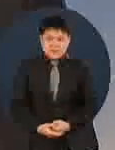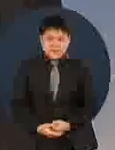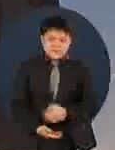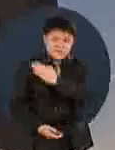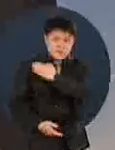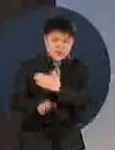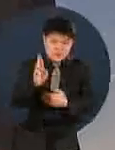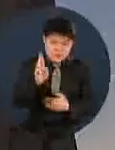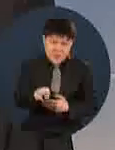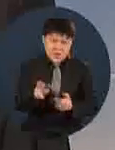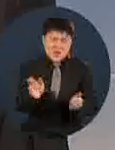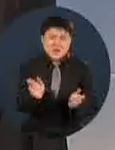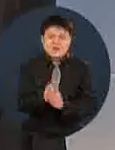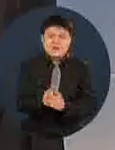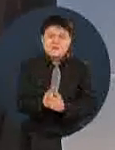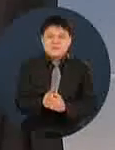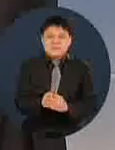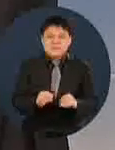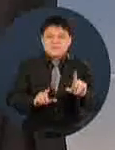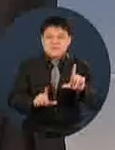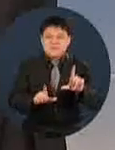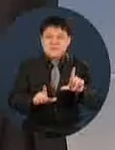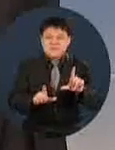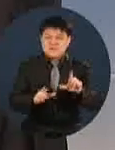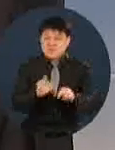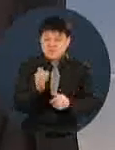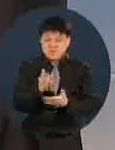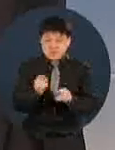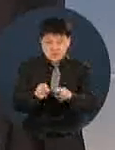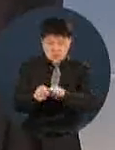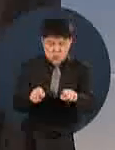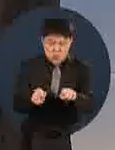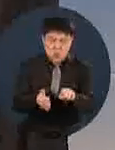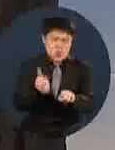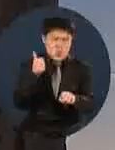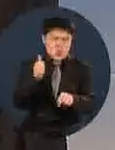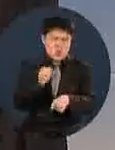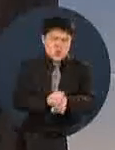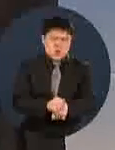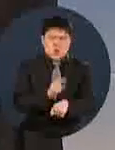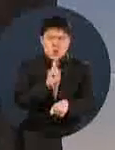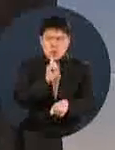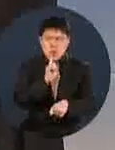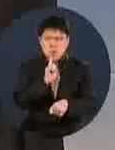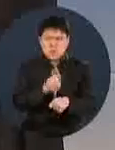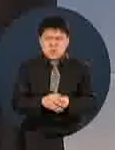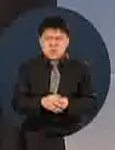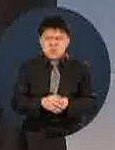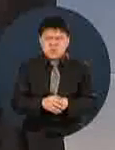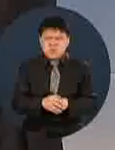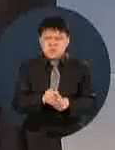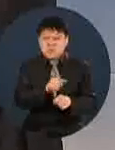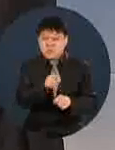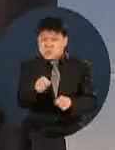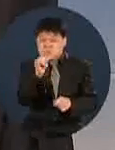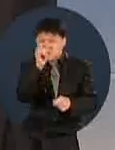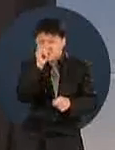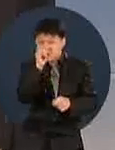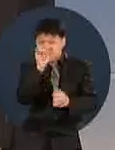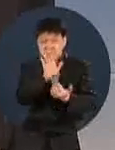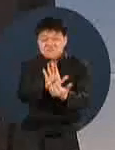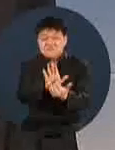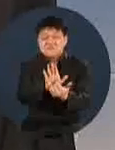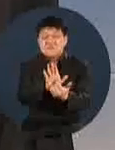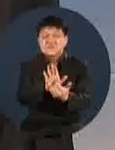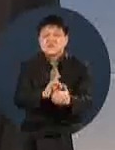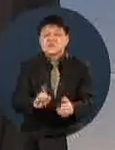어깨를 짚으니까 날이 따라 삭감하도 붙이는 게 기가 막힌 수예요. 여기 이제 뒀으면 이렇게 이어도 막는다고